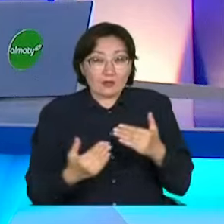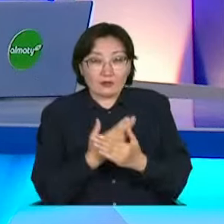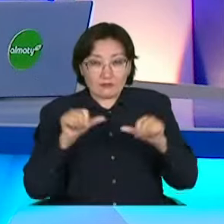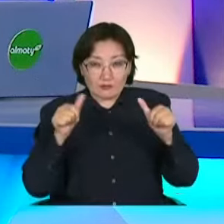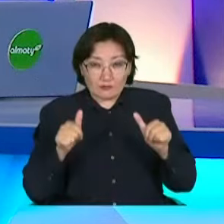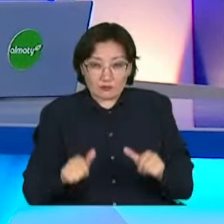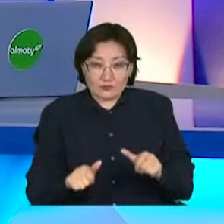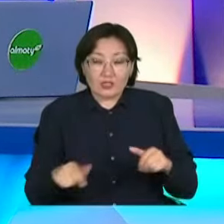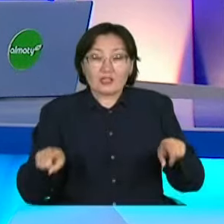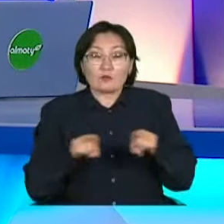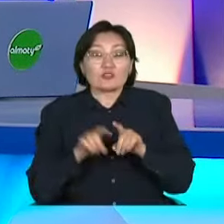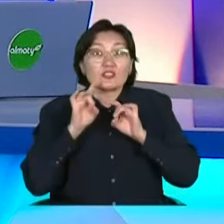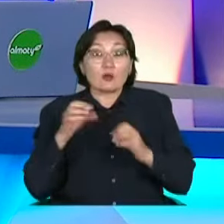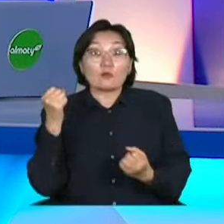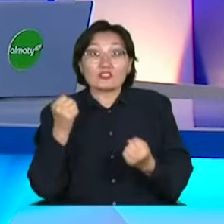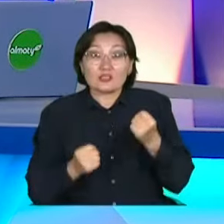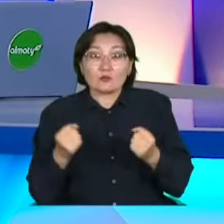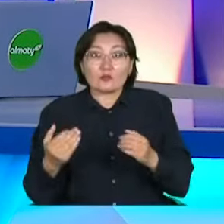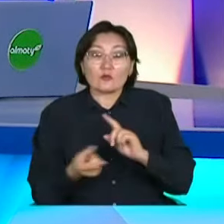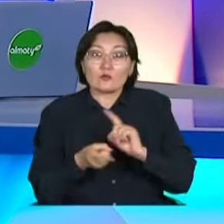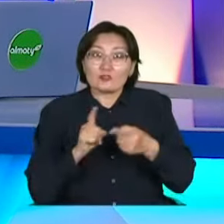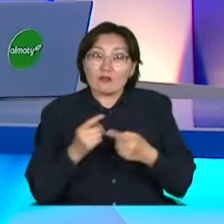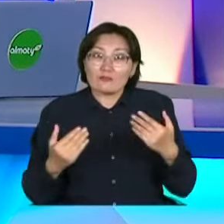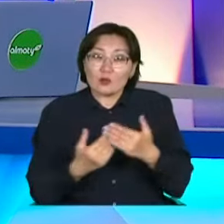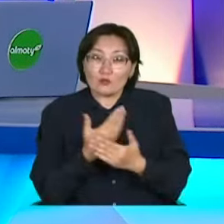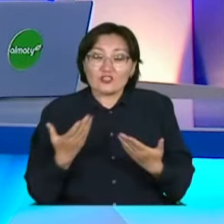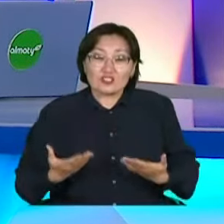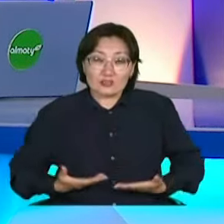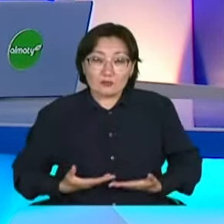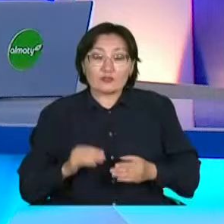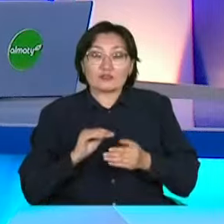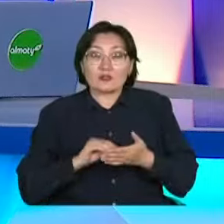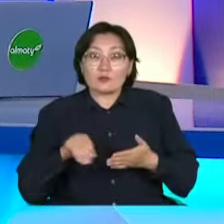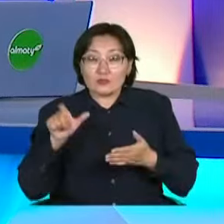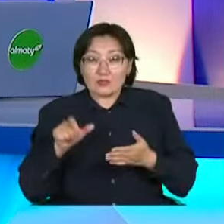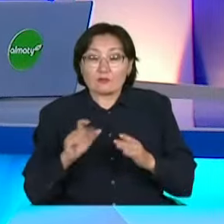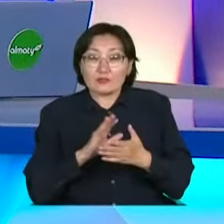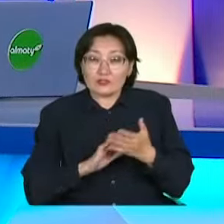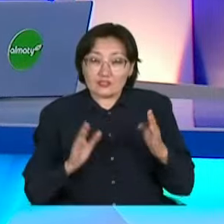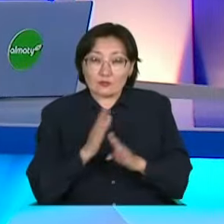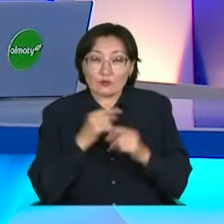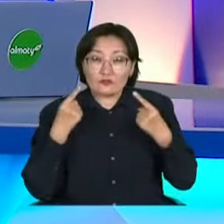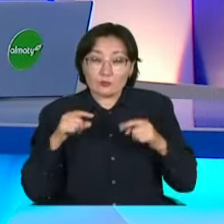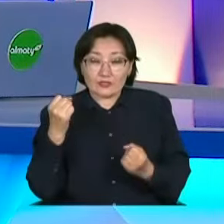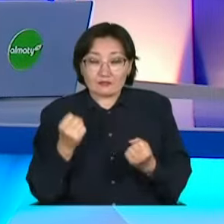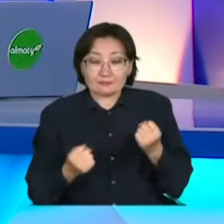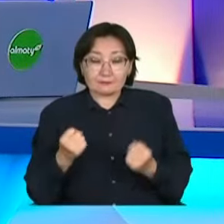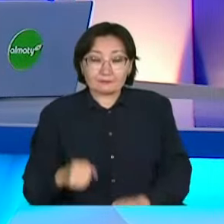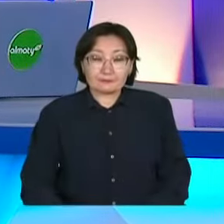версию. Так легендарная машина обрела вторую жизнь. Айда Иманалии о дальнейшей судьбе уникального